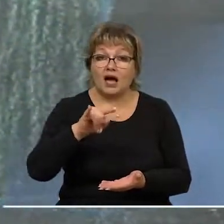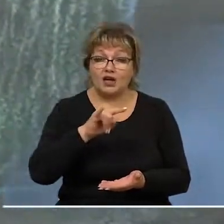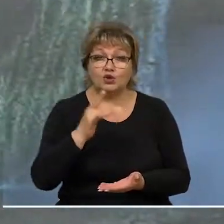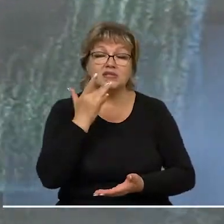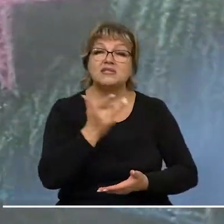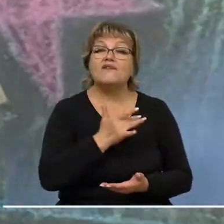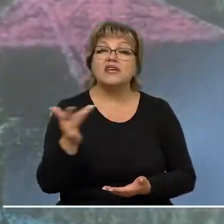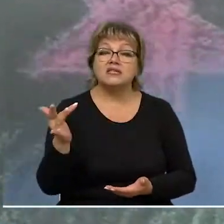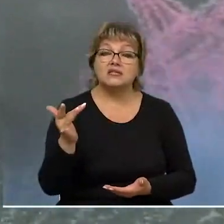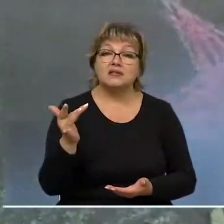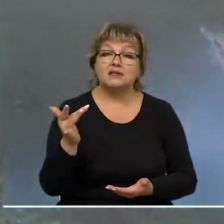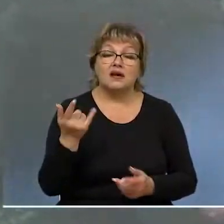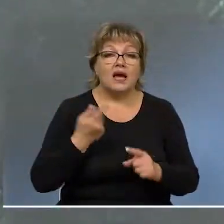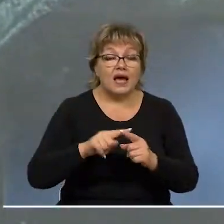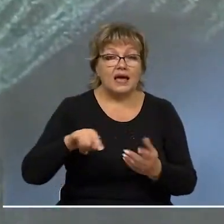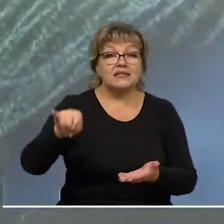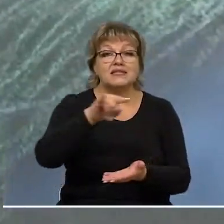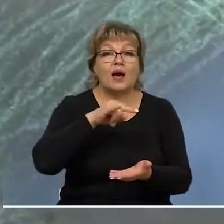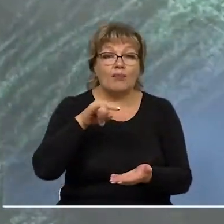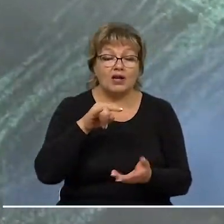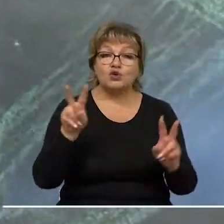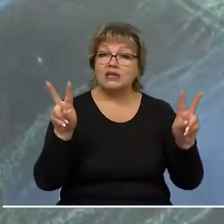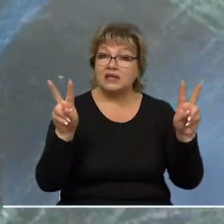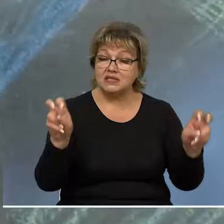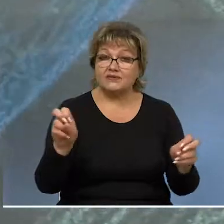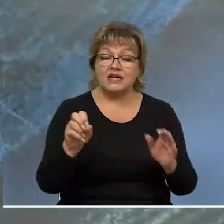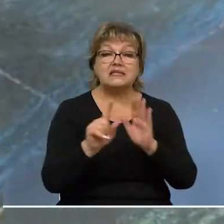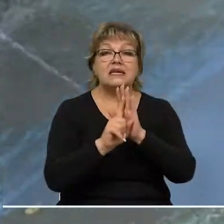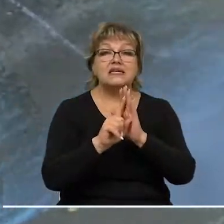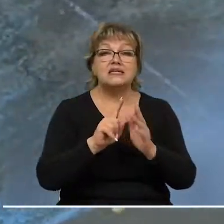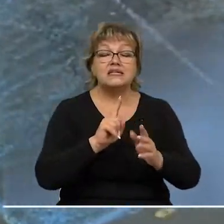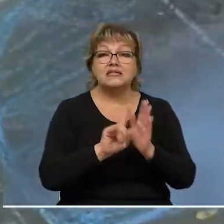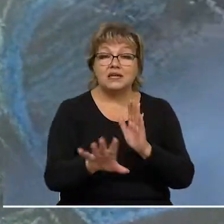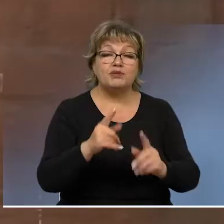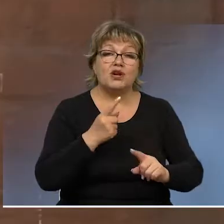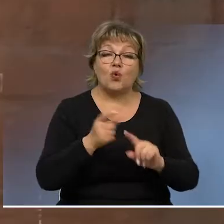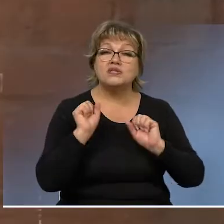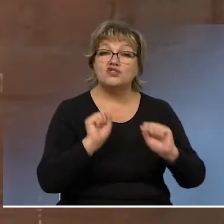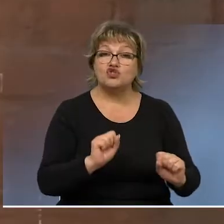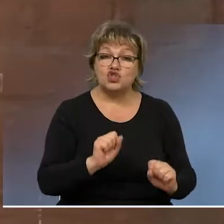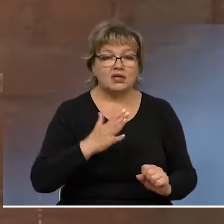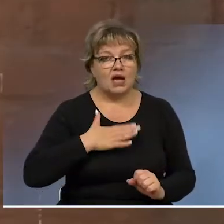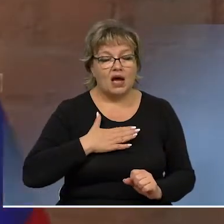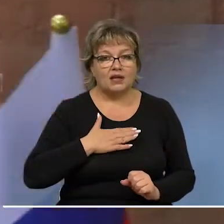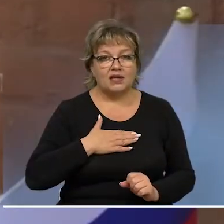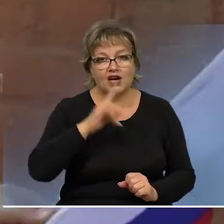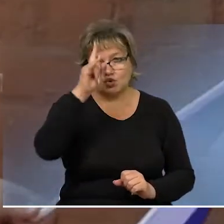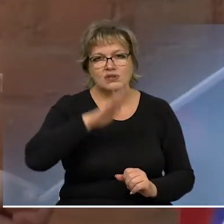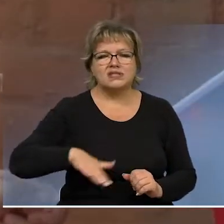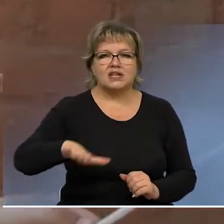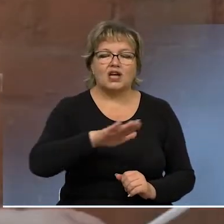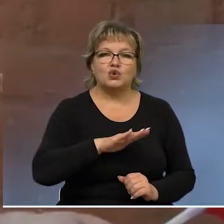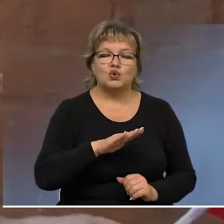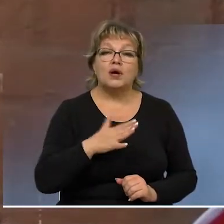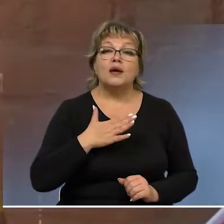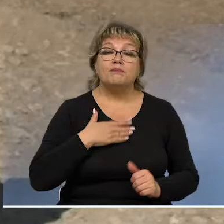самолет сашки этот самолет называется истребитель он защищает нашу